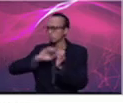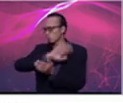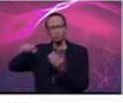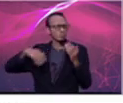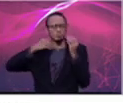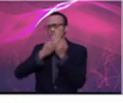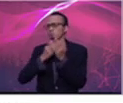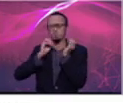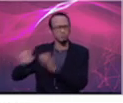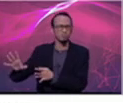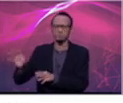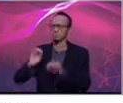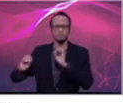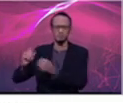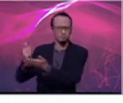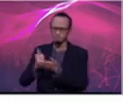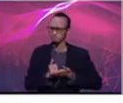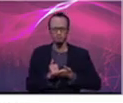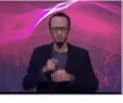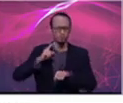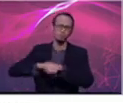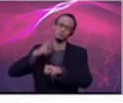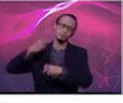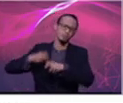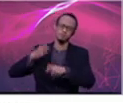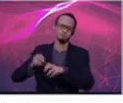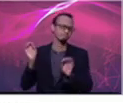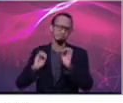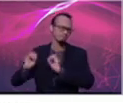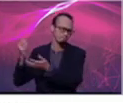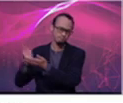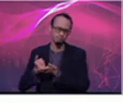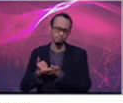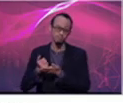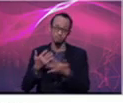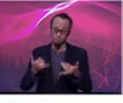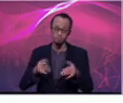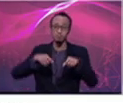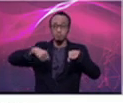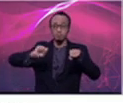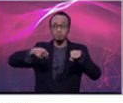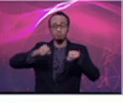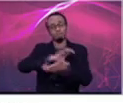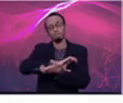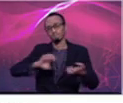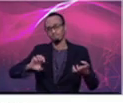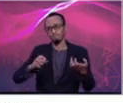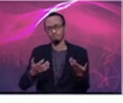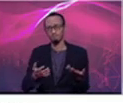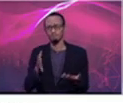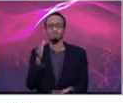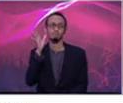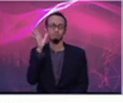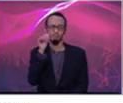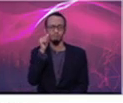kawan-kawan pun tak ada dalam kesempitan dengan kita motor rosak bini